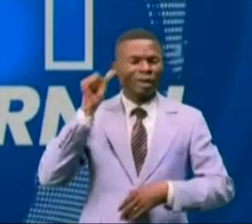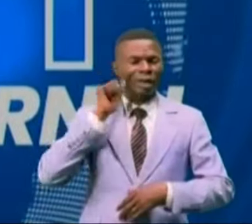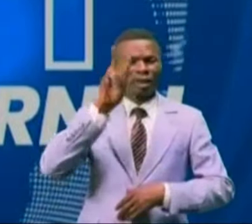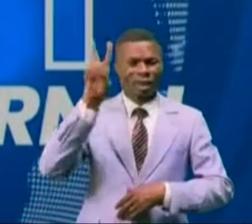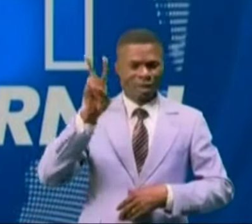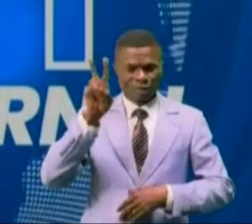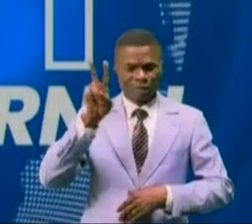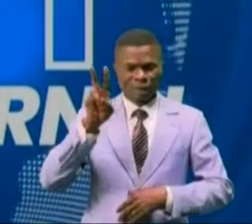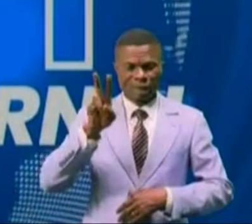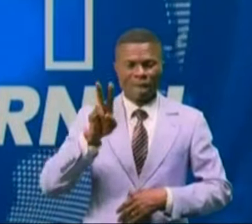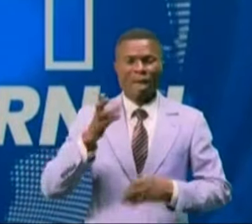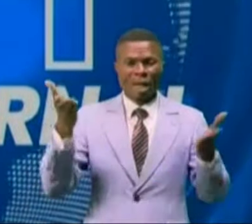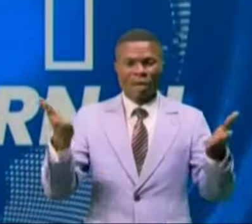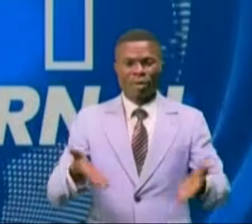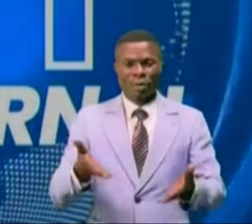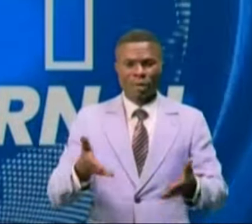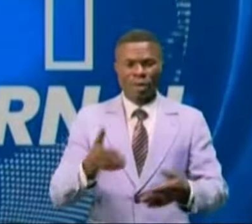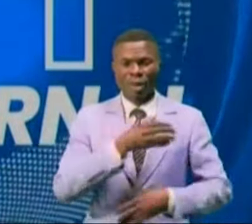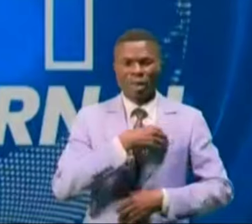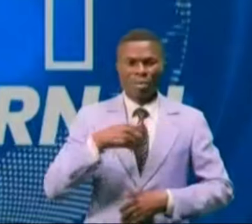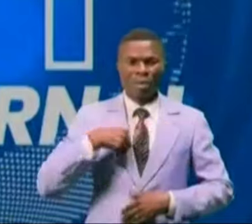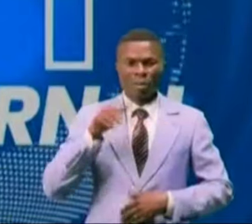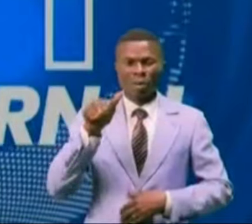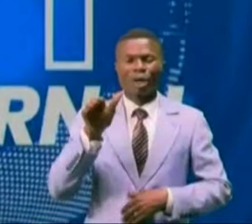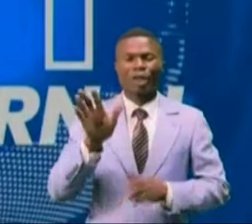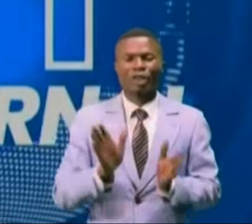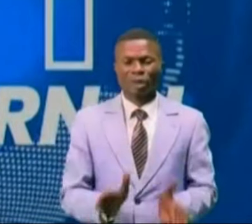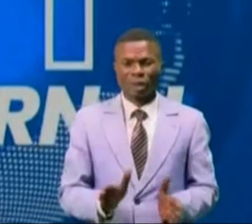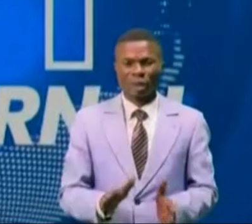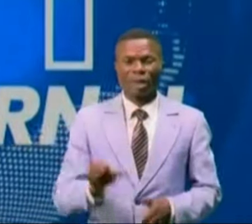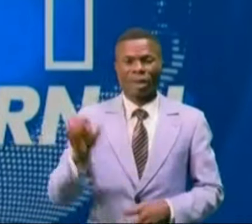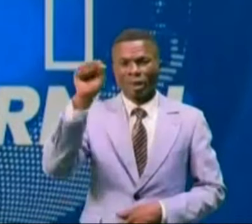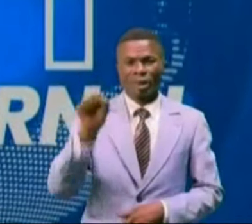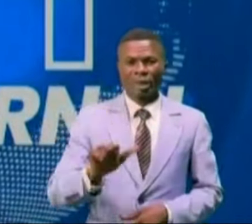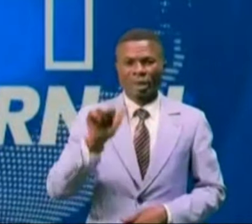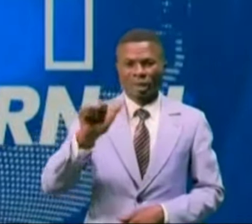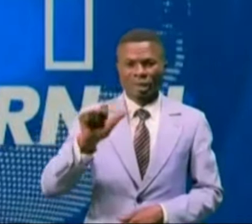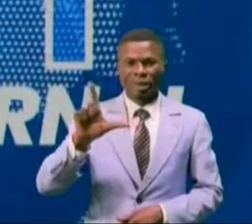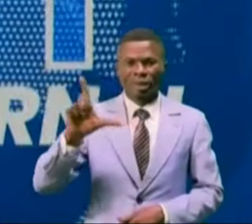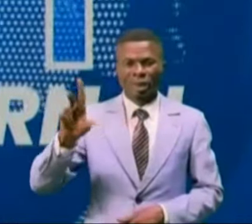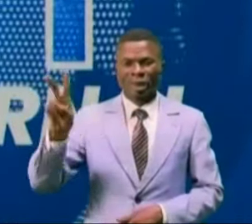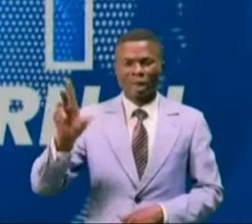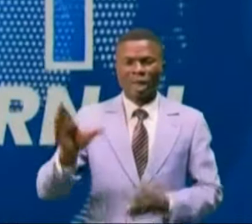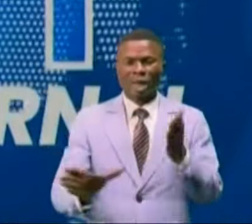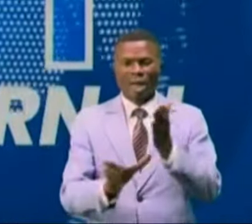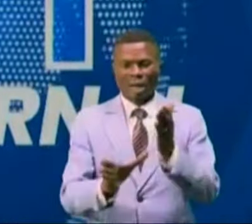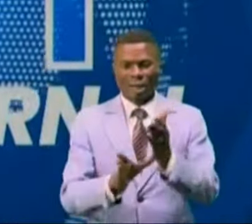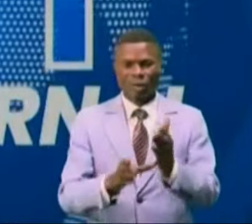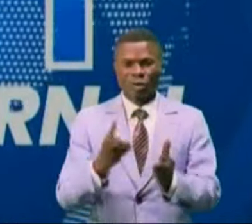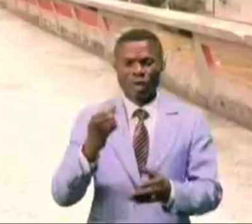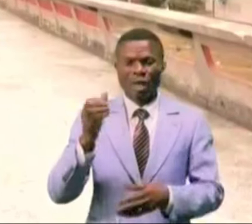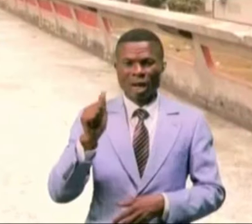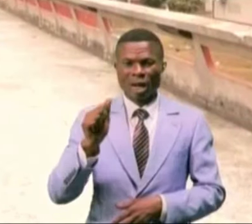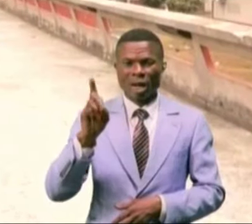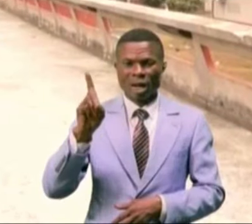RTNC en présence du la directrice générale Sylvie elengué et de son adjoint adolp